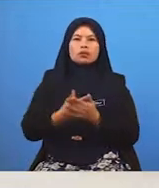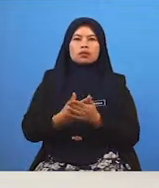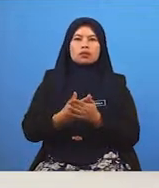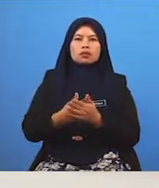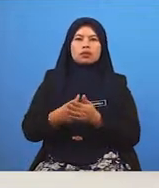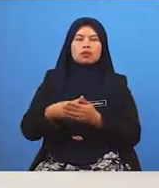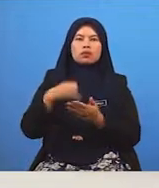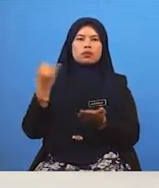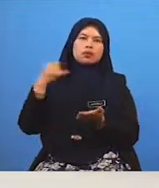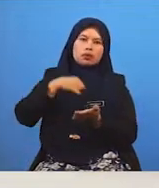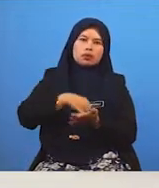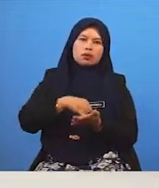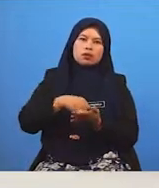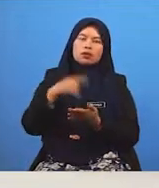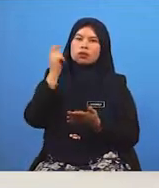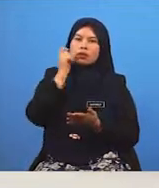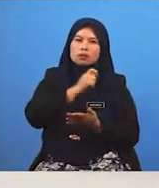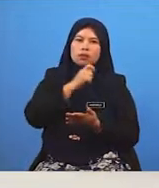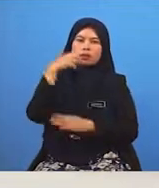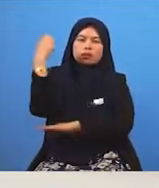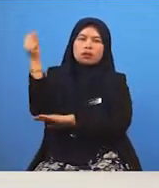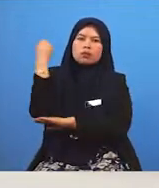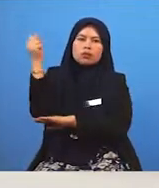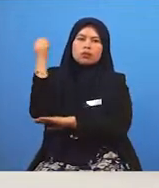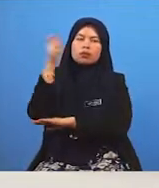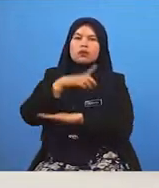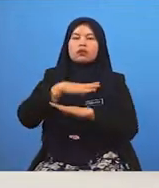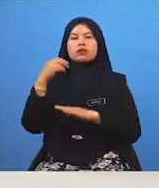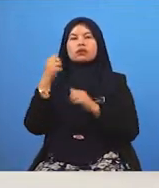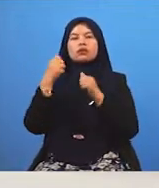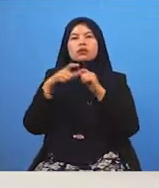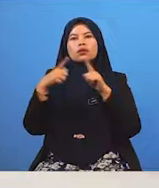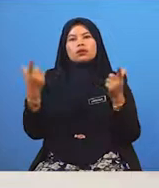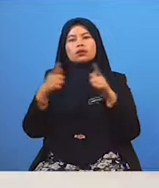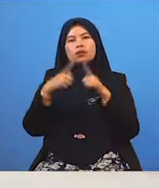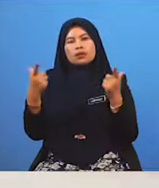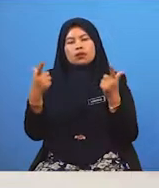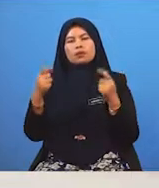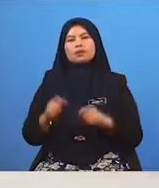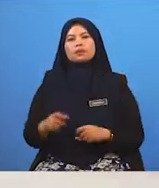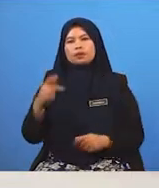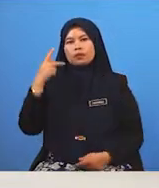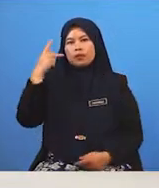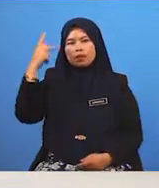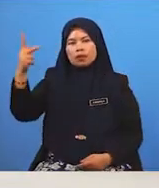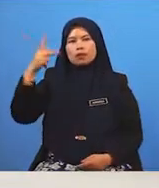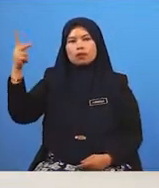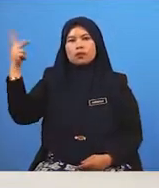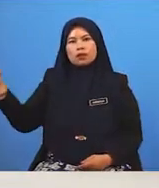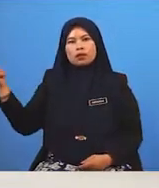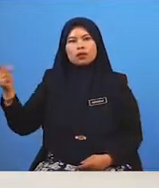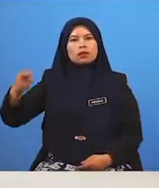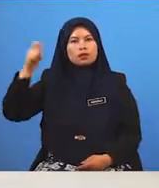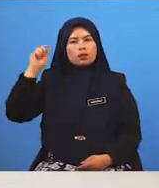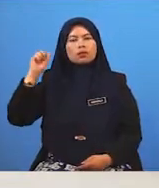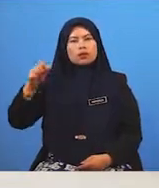berbohong, meminum arak, menipu dan lain-lain. Perkara tersebut hanya boleh dihindari melalui keimanan